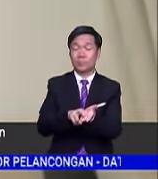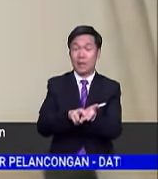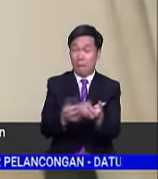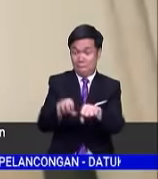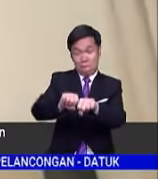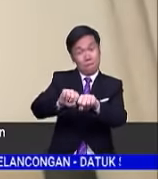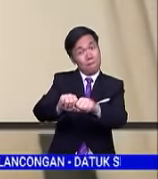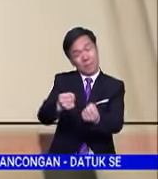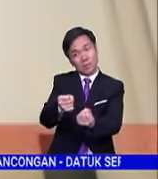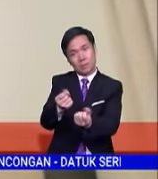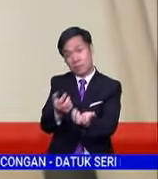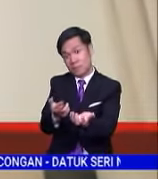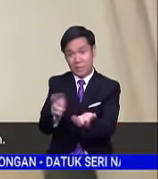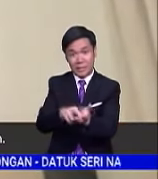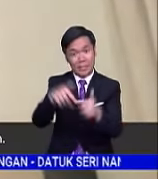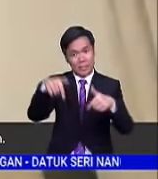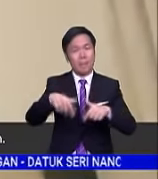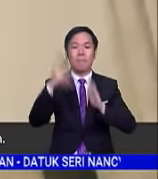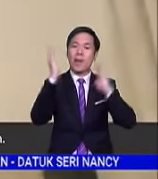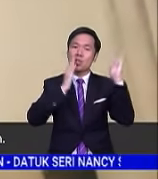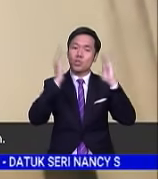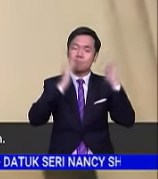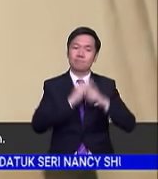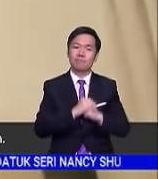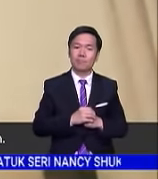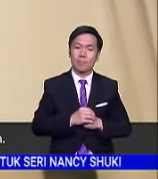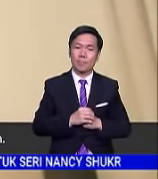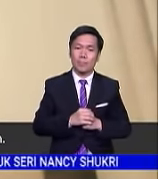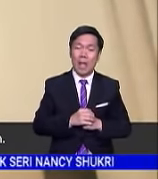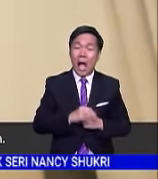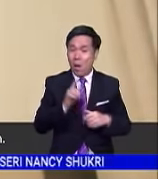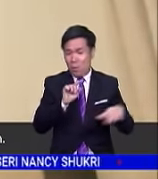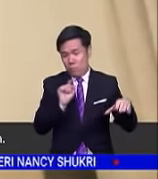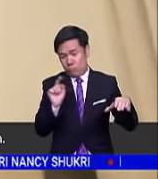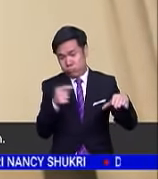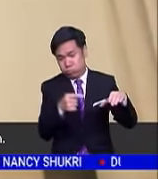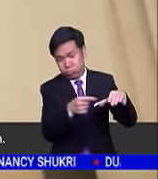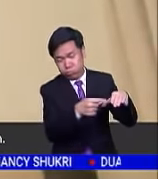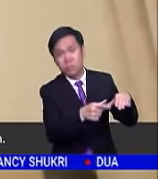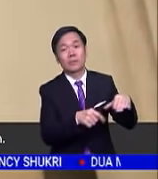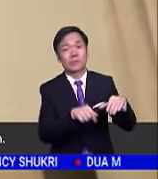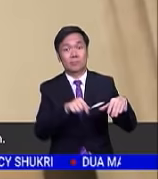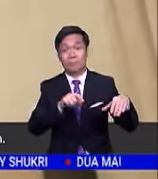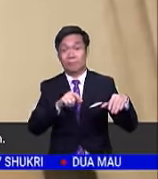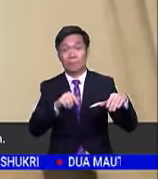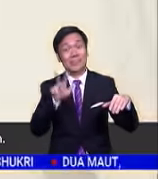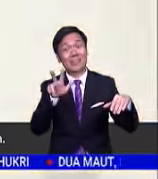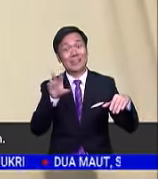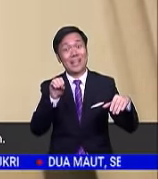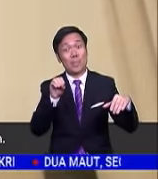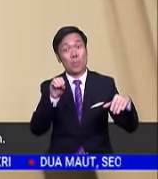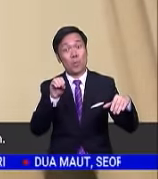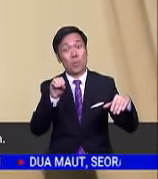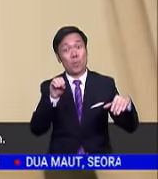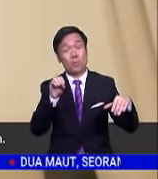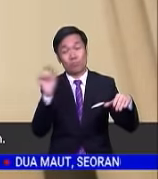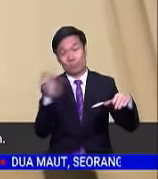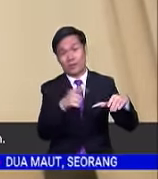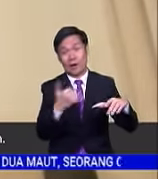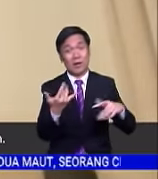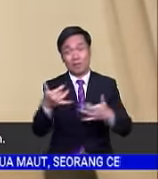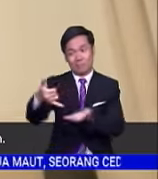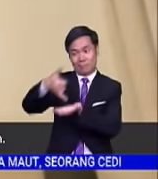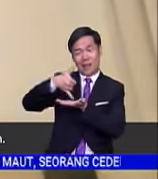a record in Malaysia, or to score a 30 goals or to give me the golden boot. And now it's